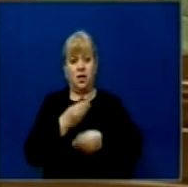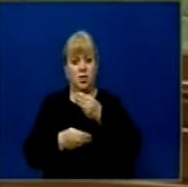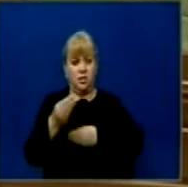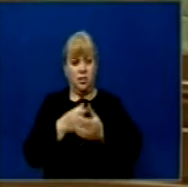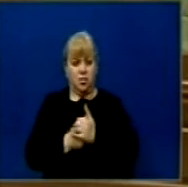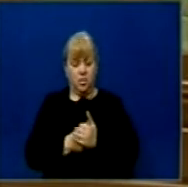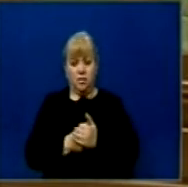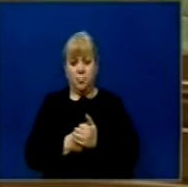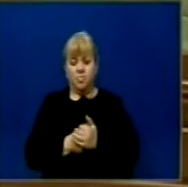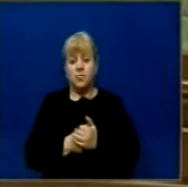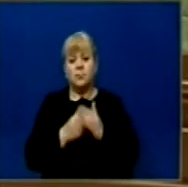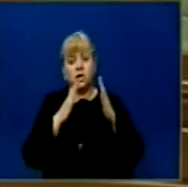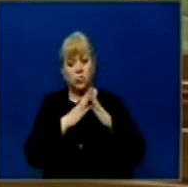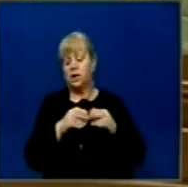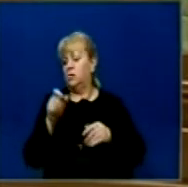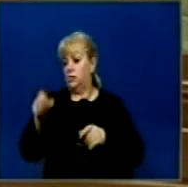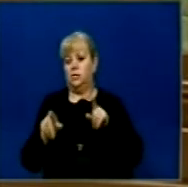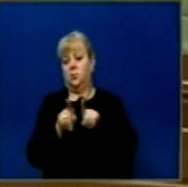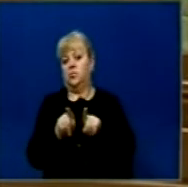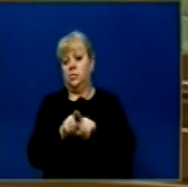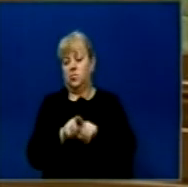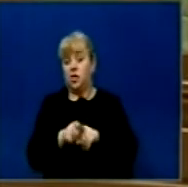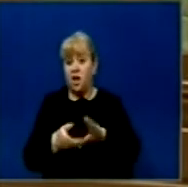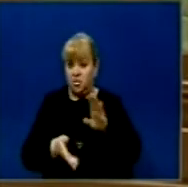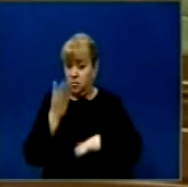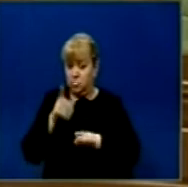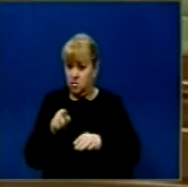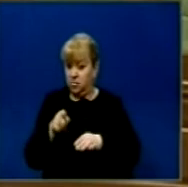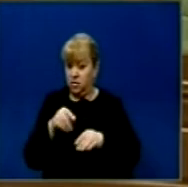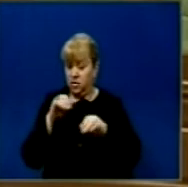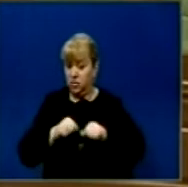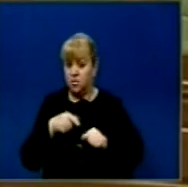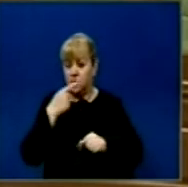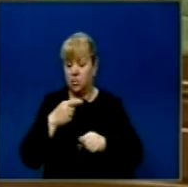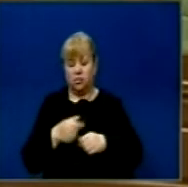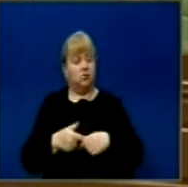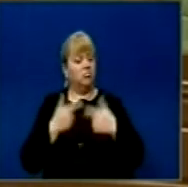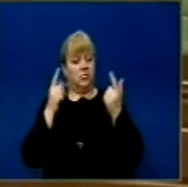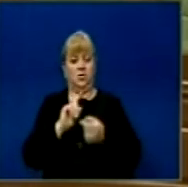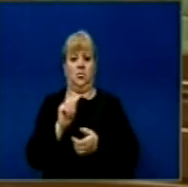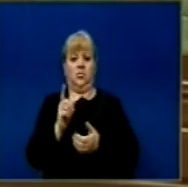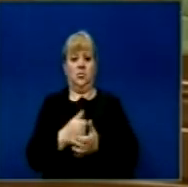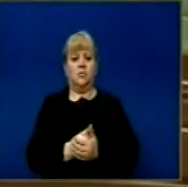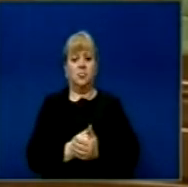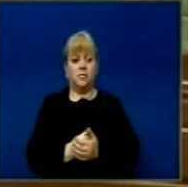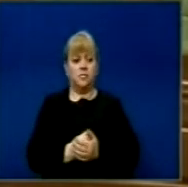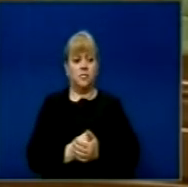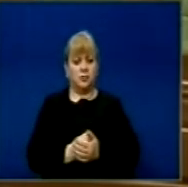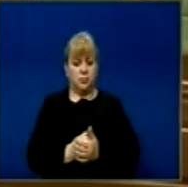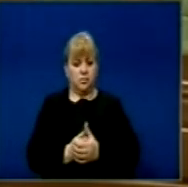për ambistrit edhe për individet. A është kjo rritja se po e të qeveria? Qarta si po se po e mbron.